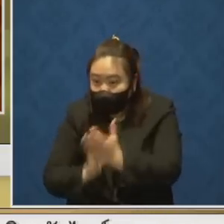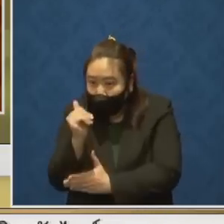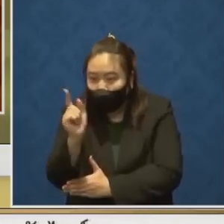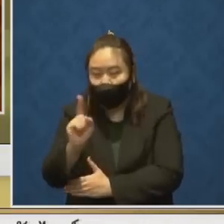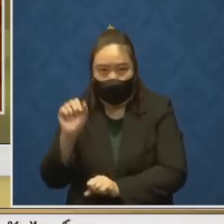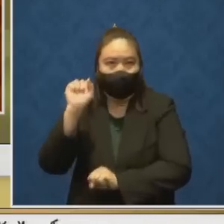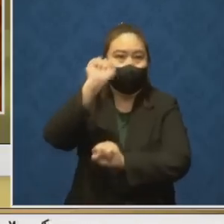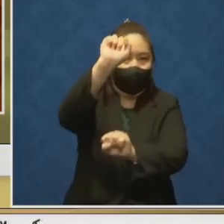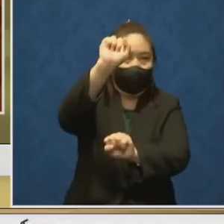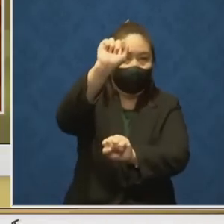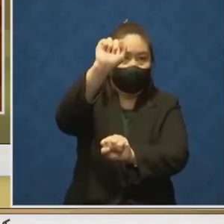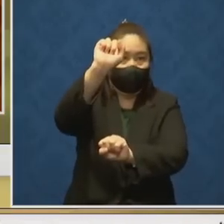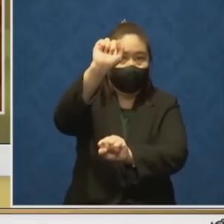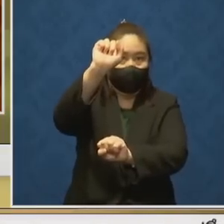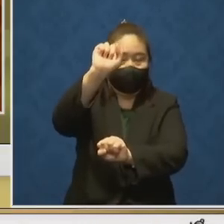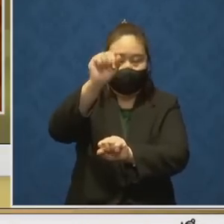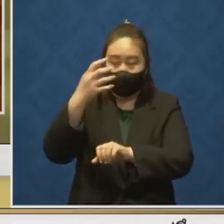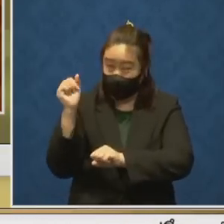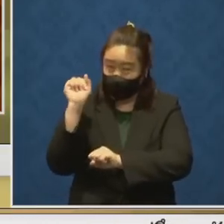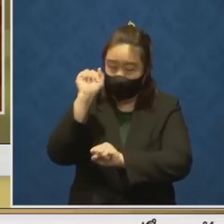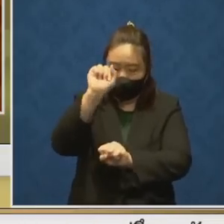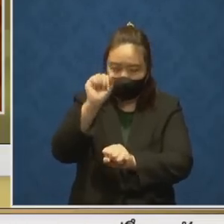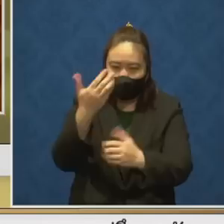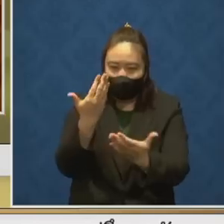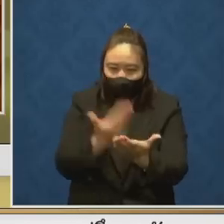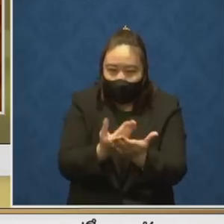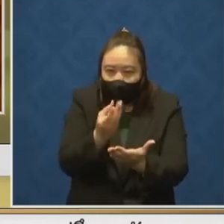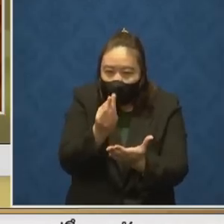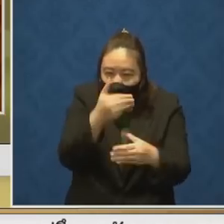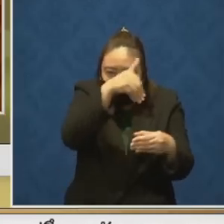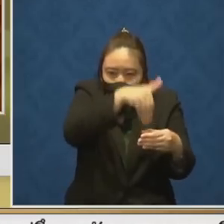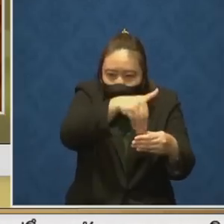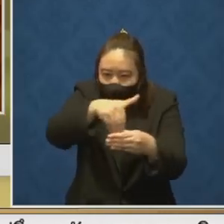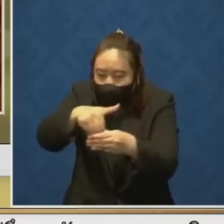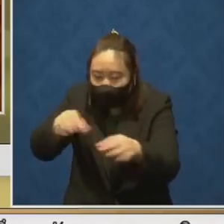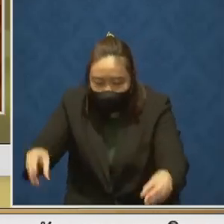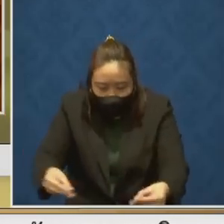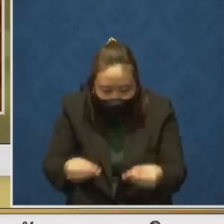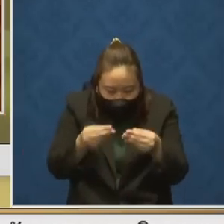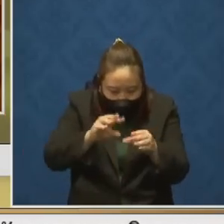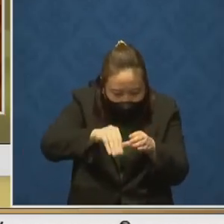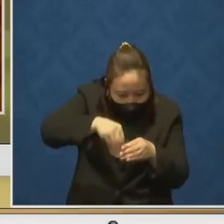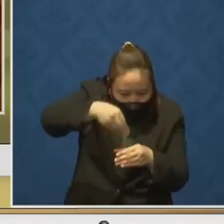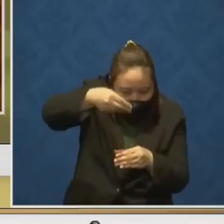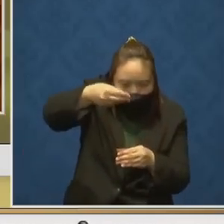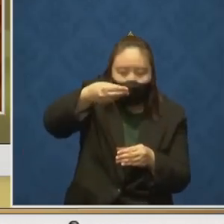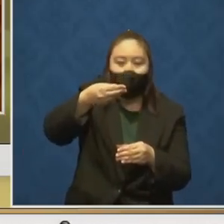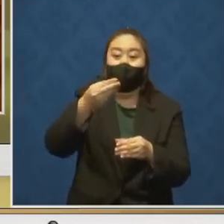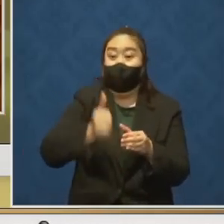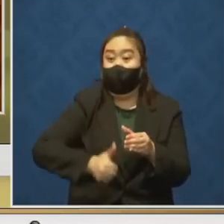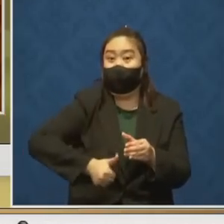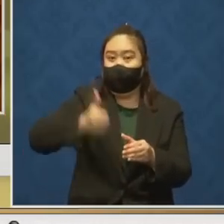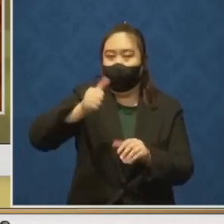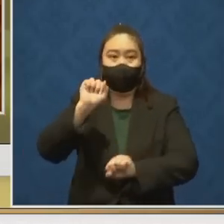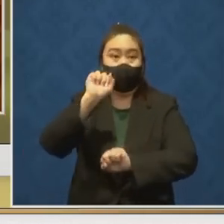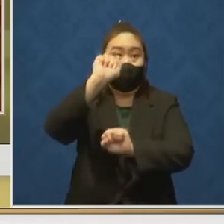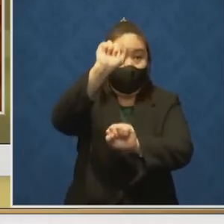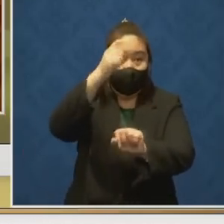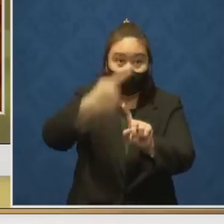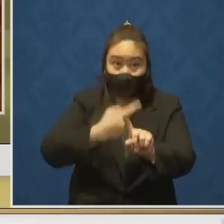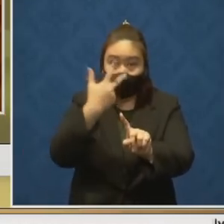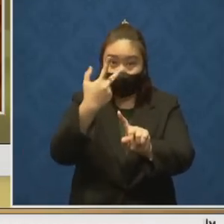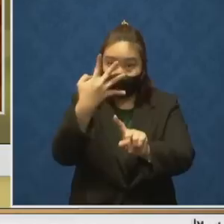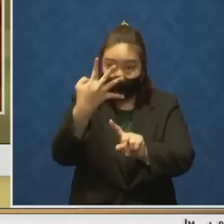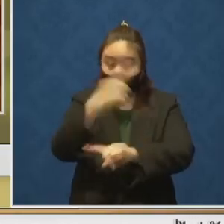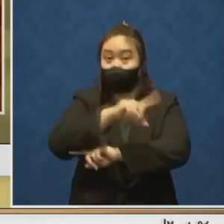าน ประกาศผู้ชนะประมูลลาคาไปเมอวที่ 23 Mesa 64แต่ปากฏว่า